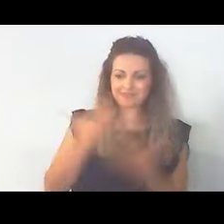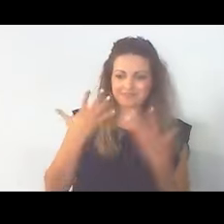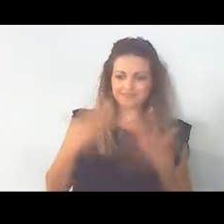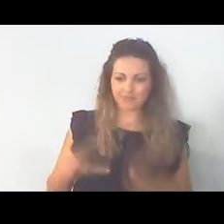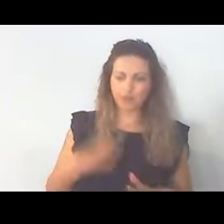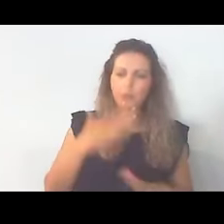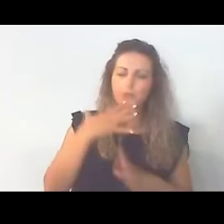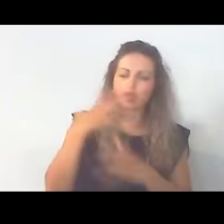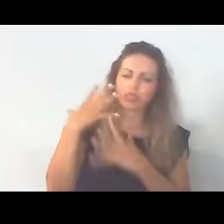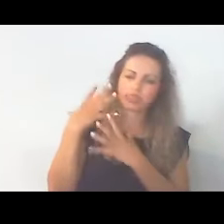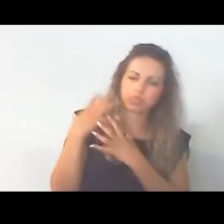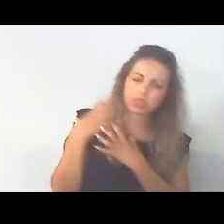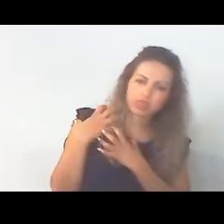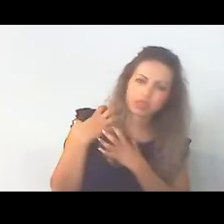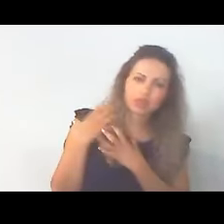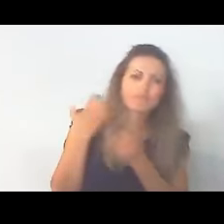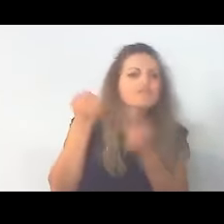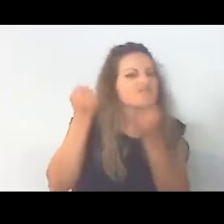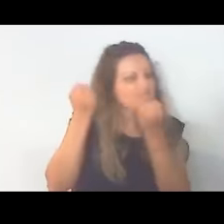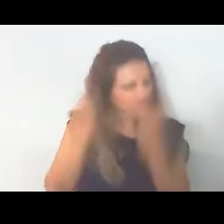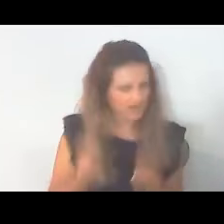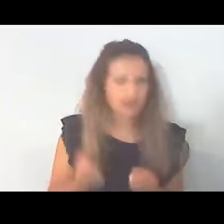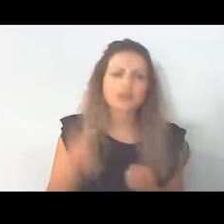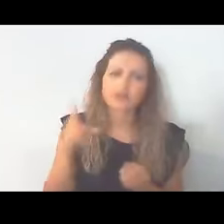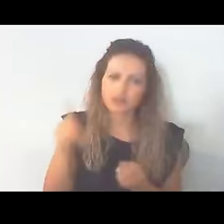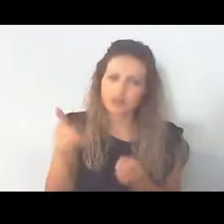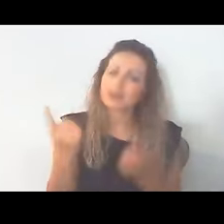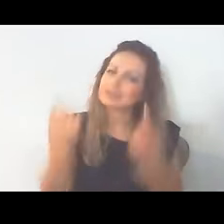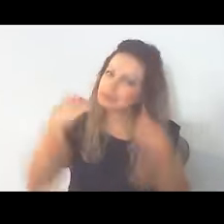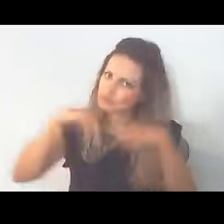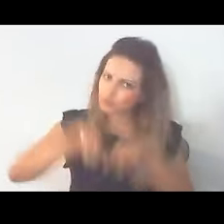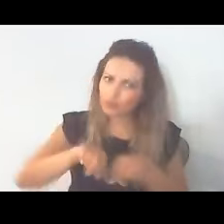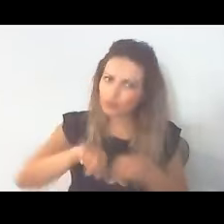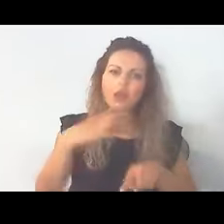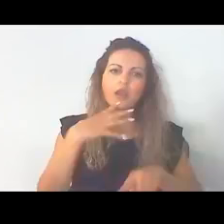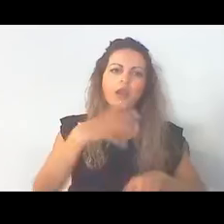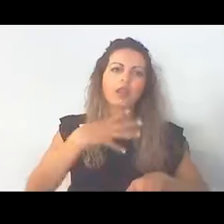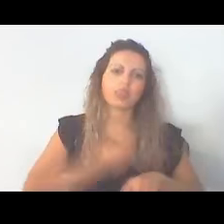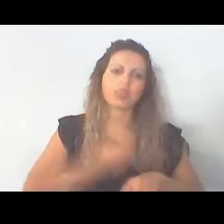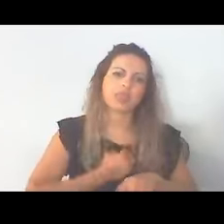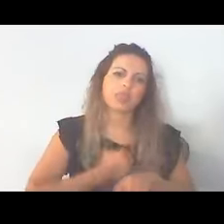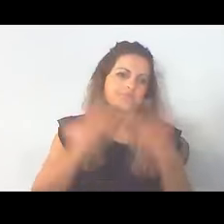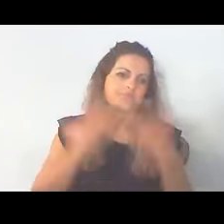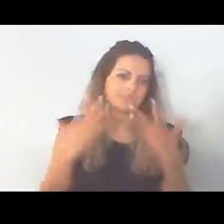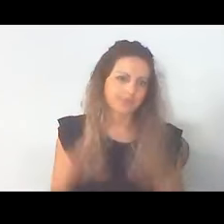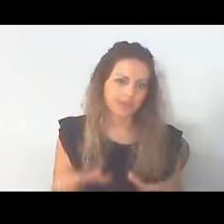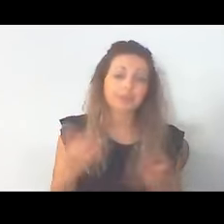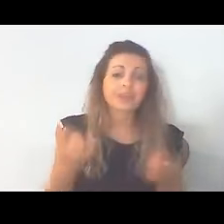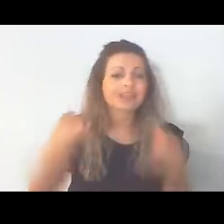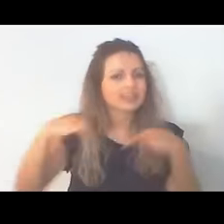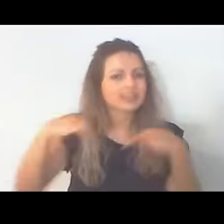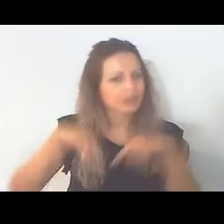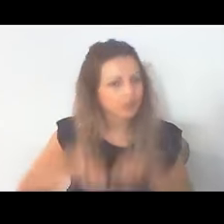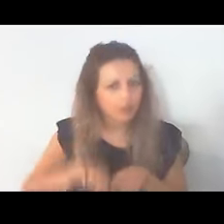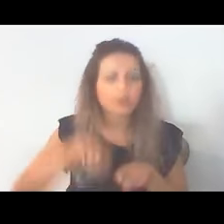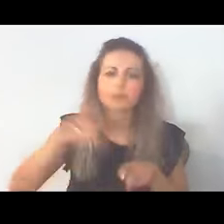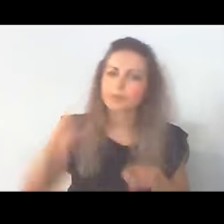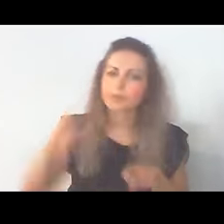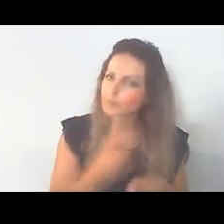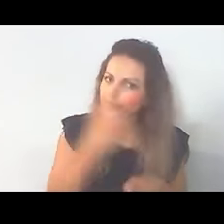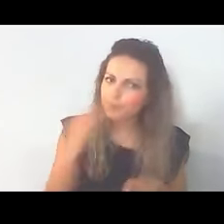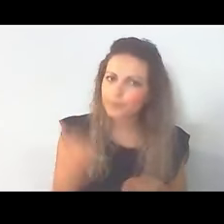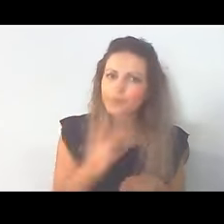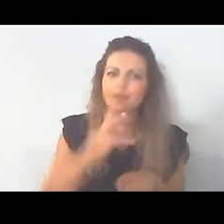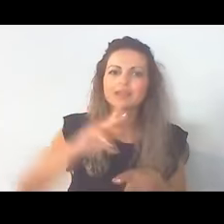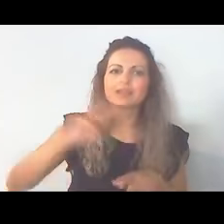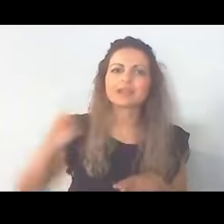τραύμα. Ταυτόχρονα, είναι ένα πολύ σύνηθες σύνθημα στις φεμινιστικές κινητοποιήσεις, το «γυναικοκτόνοι έχουν τα κλειδιά του